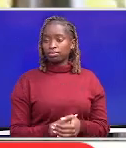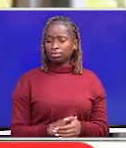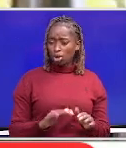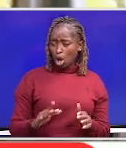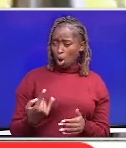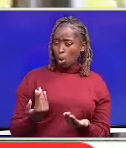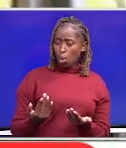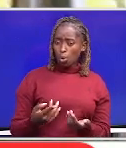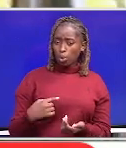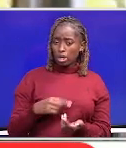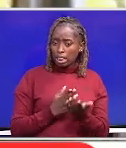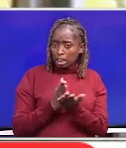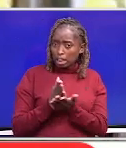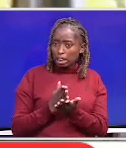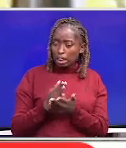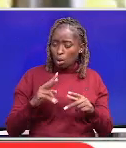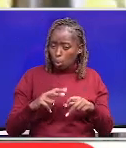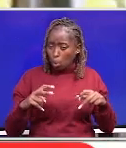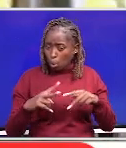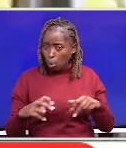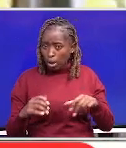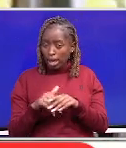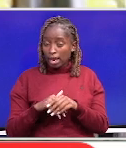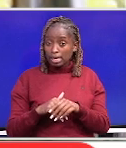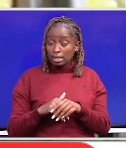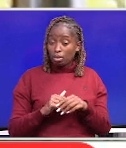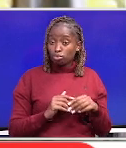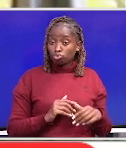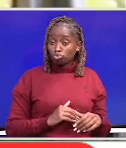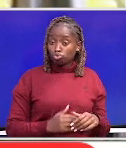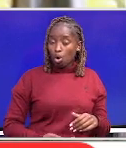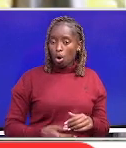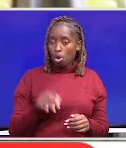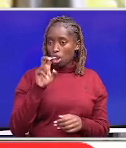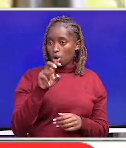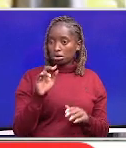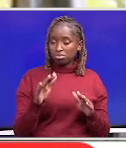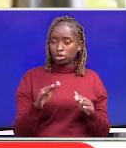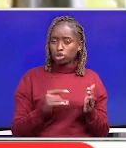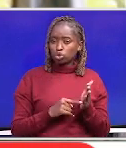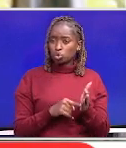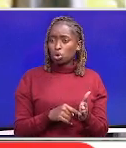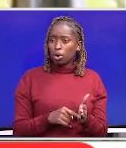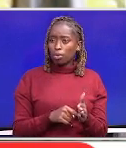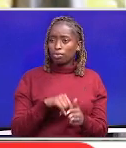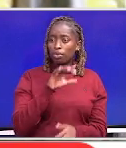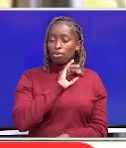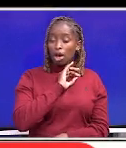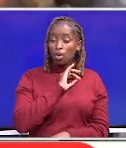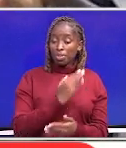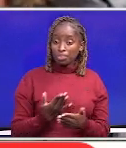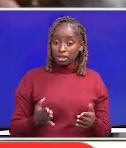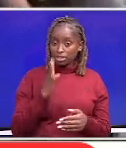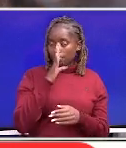ndani ya tumbo, tukaona hiyo kuku inaonyesha mwendo wetu itakuwa